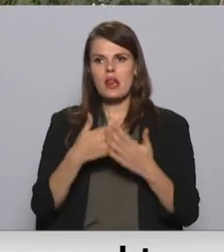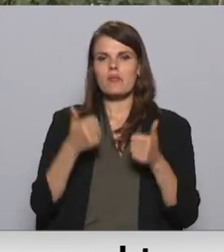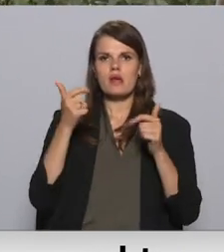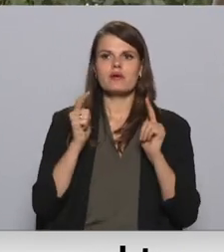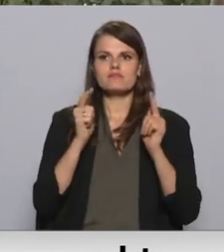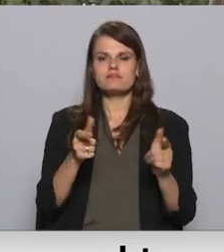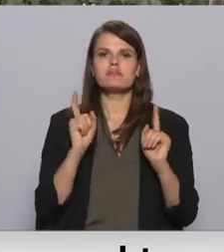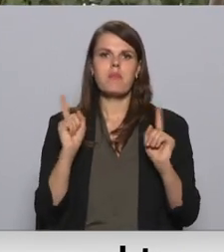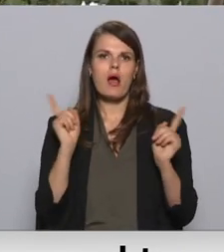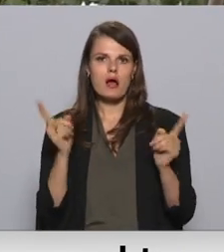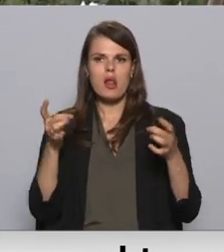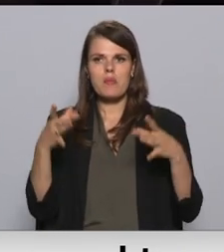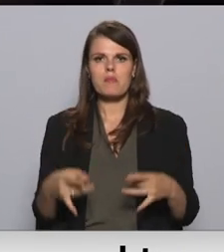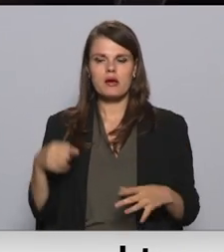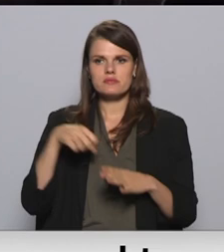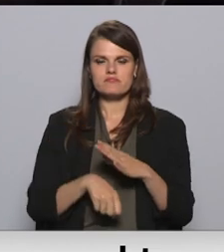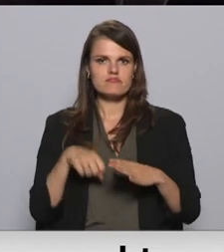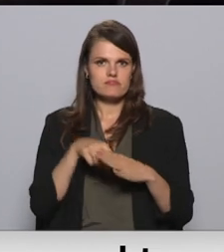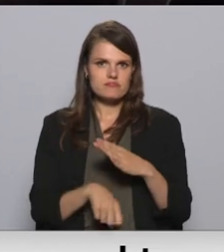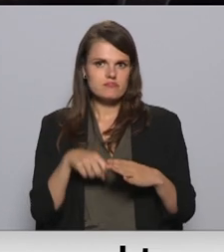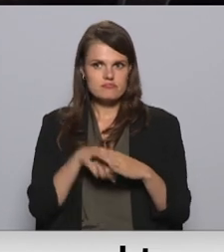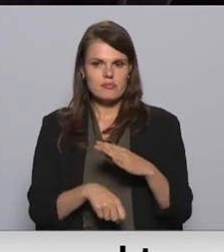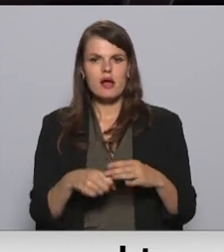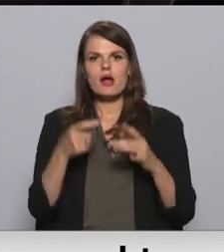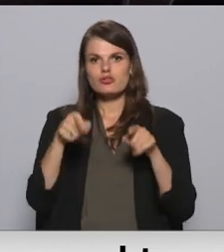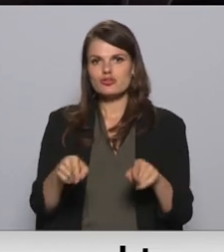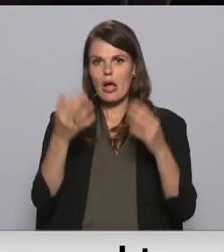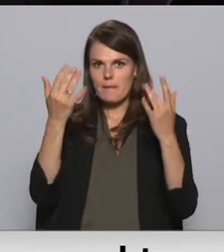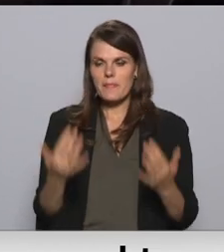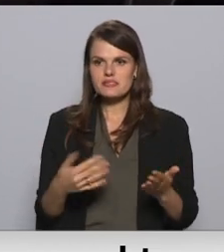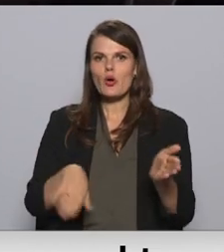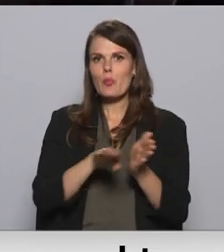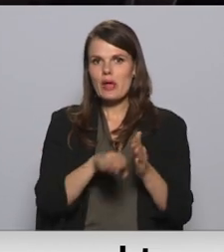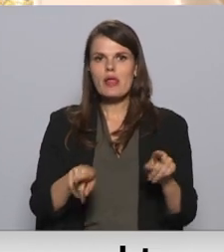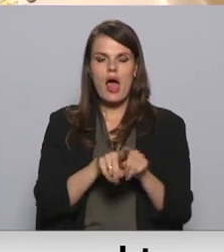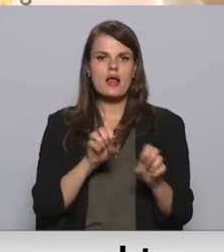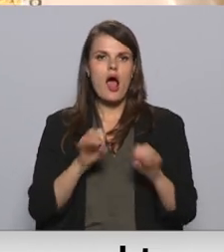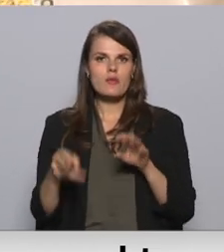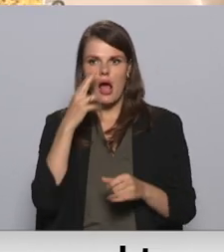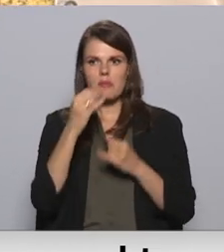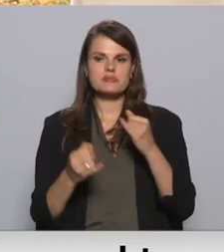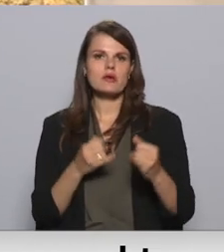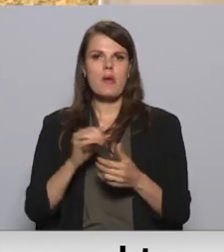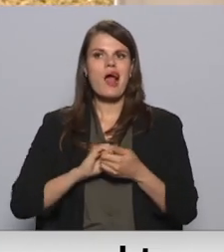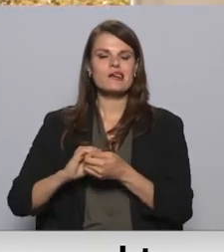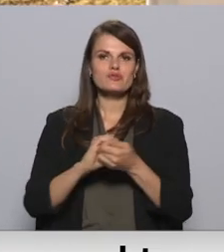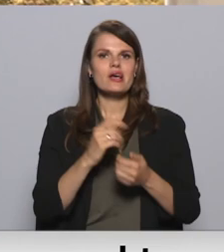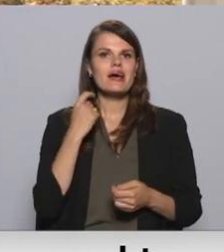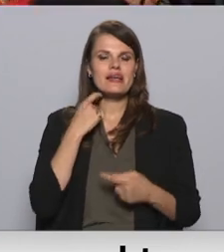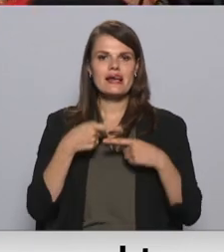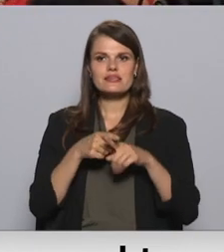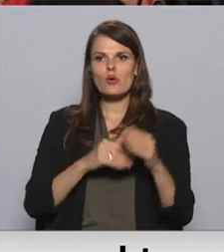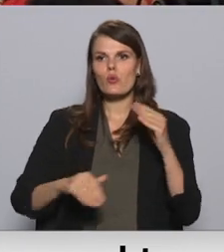kur kādā pagalmā maisos atstāju. Minētajā pasākumā piedalījās arī atkrituma apsaimniekotāja asociācija un Rīgas